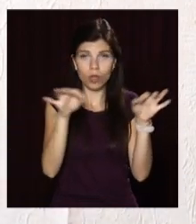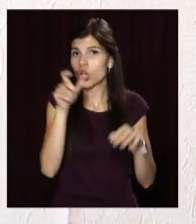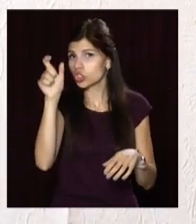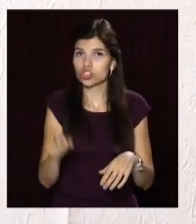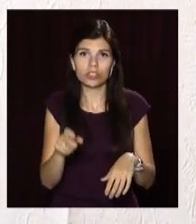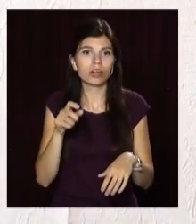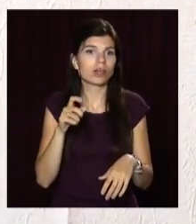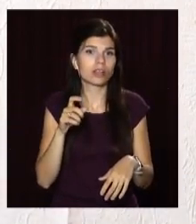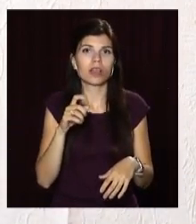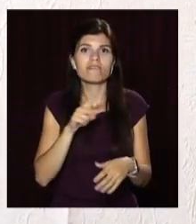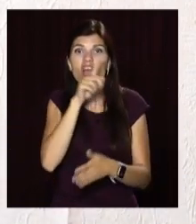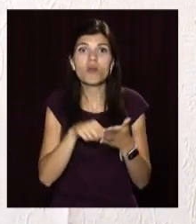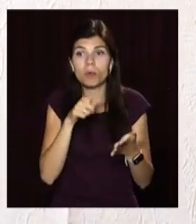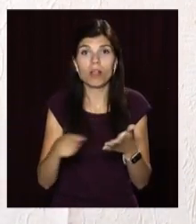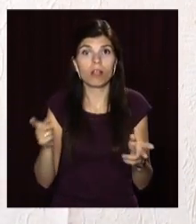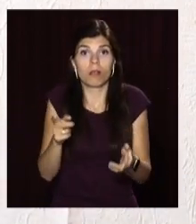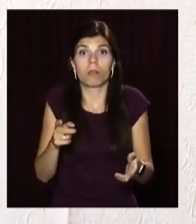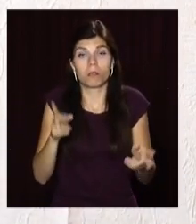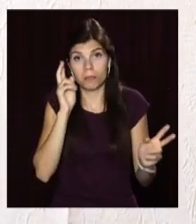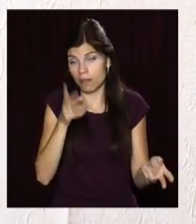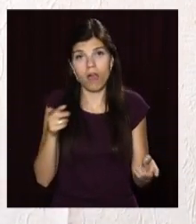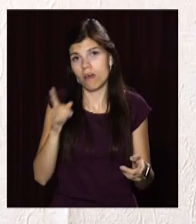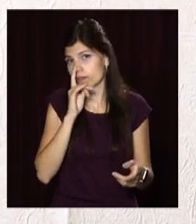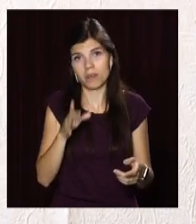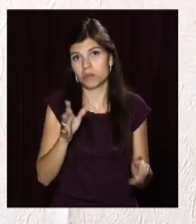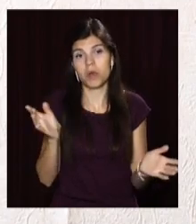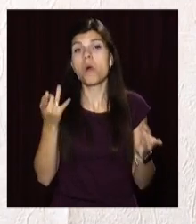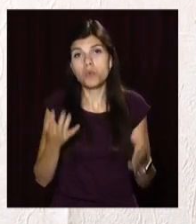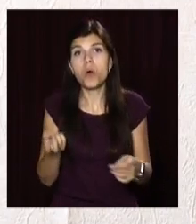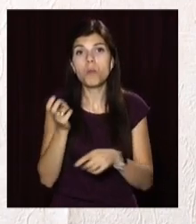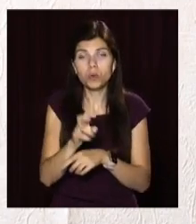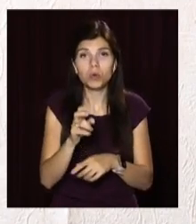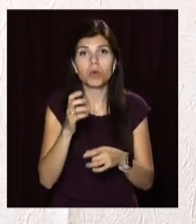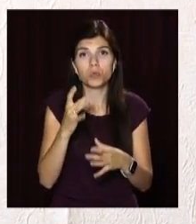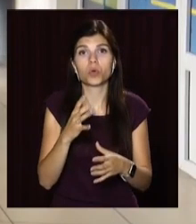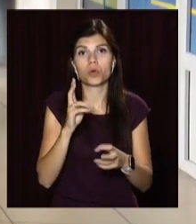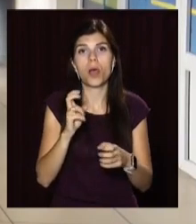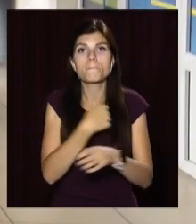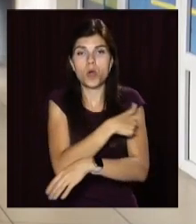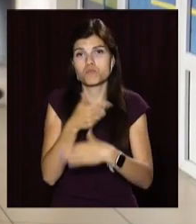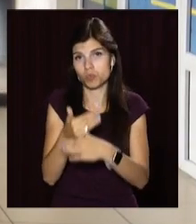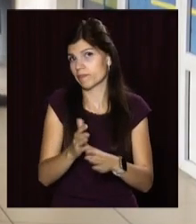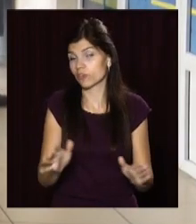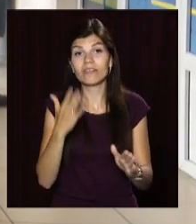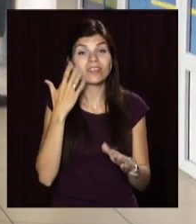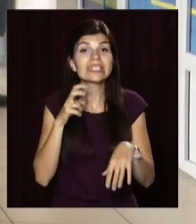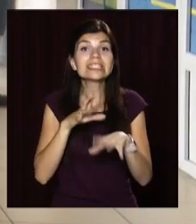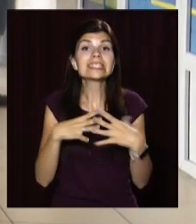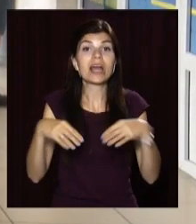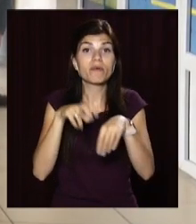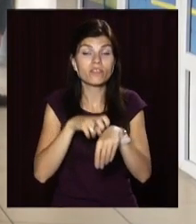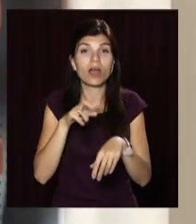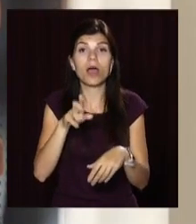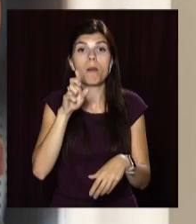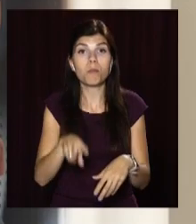будет, на многие вопросы, те, которые его не касались, он не будет касаться. Он будет приходить, просто получать медицинскую помощь. Щойно сімейний лікар оформить